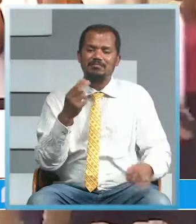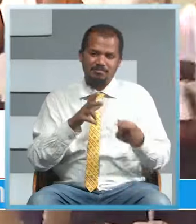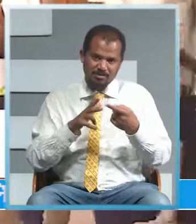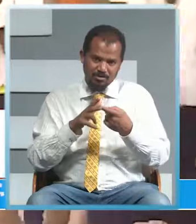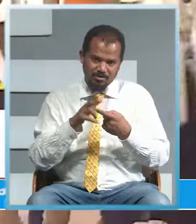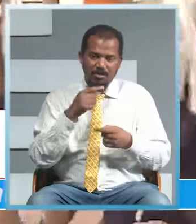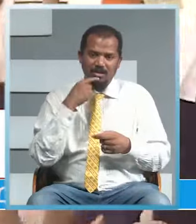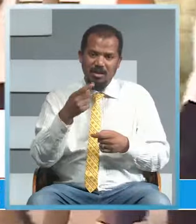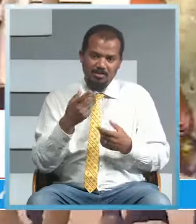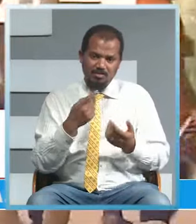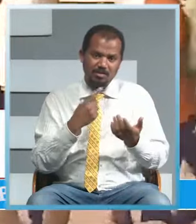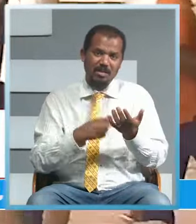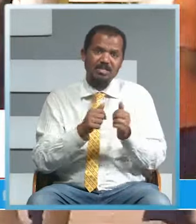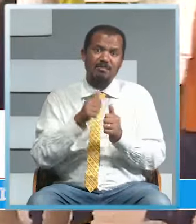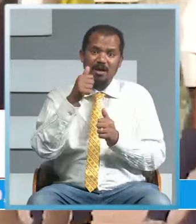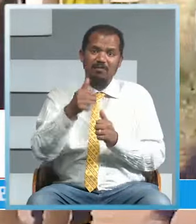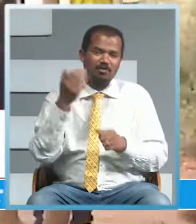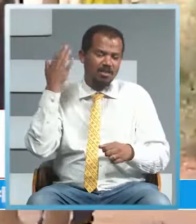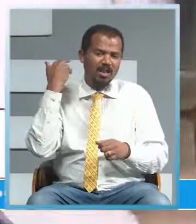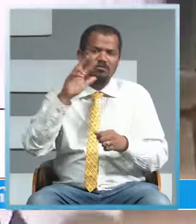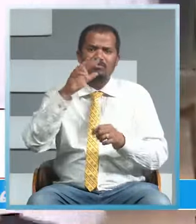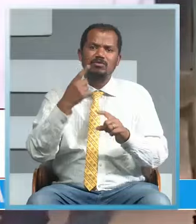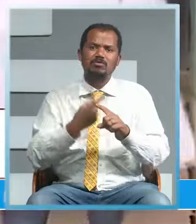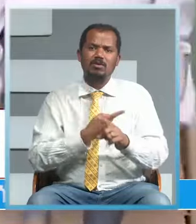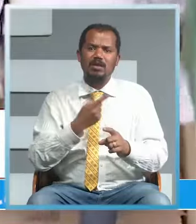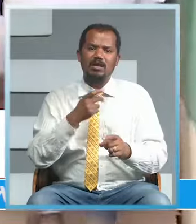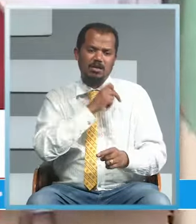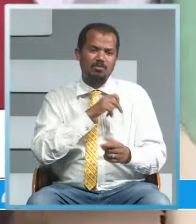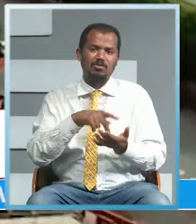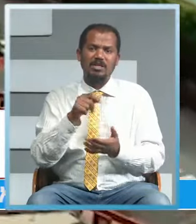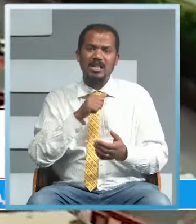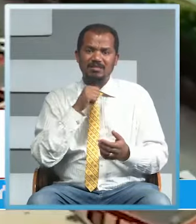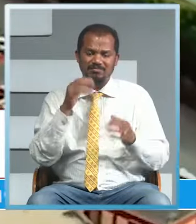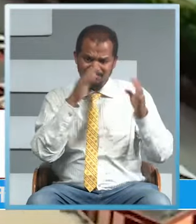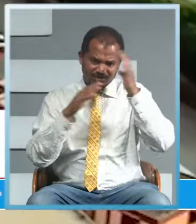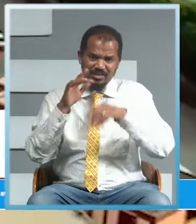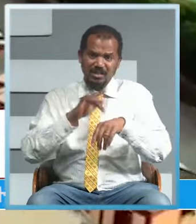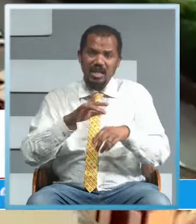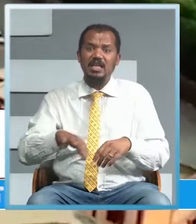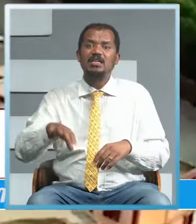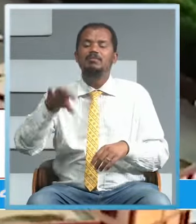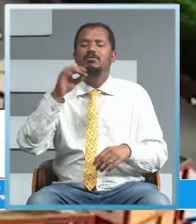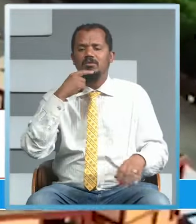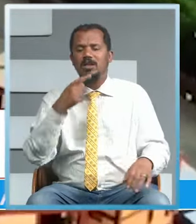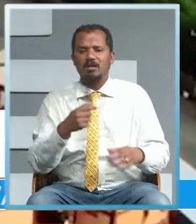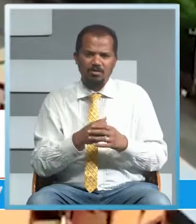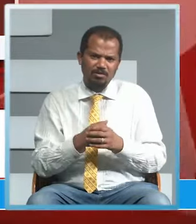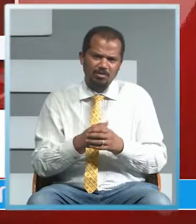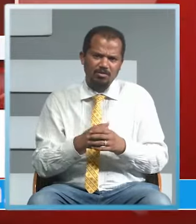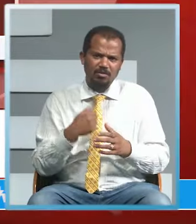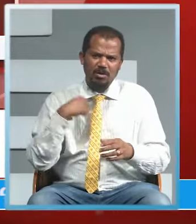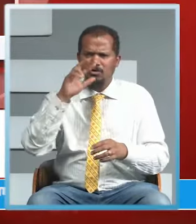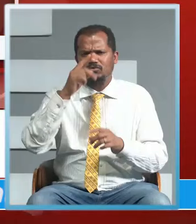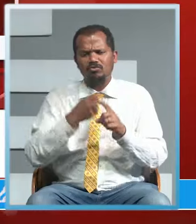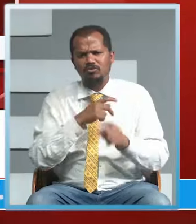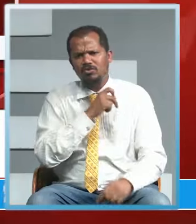ጥቅሞችም እንደተቋረጠ አንስተዋል። ከዚያም አልፎ ያለፉት ሶስት ወራት ደሞዝ ስላልተከፈላቸው በችግር ላይ እንደሚገኙ ተናግረዋል።